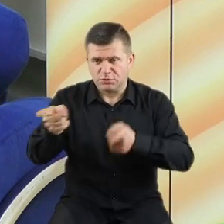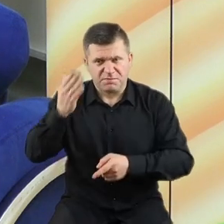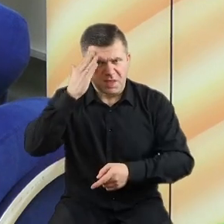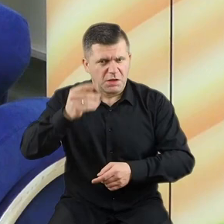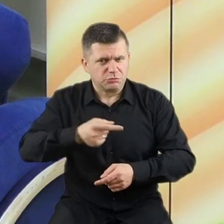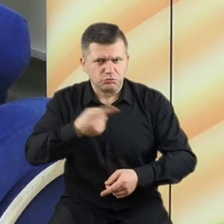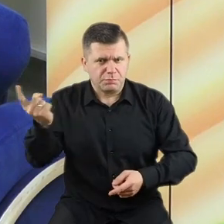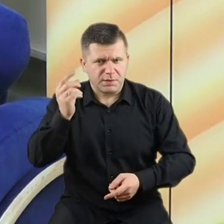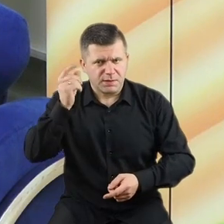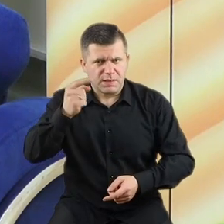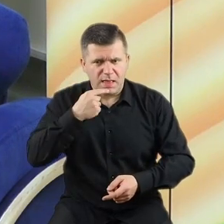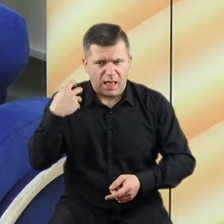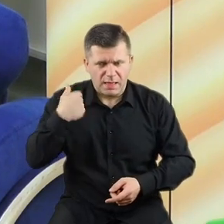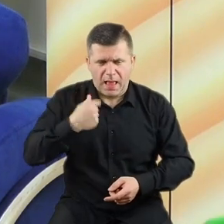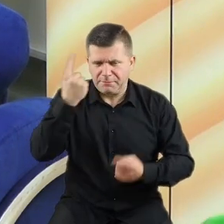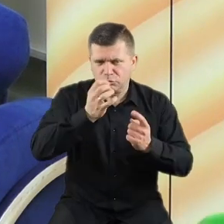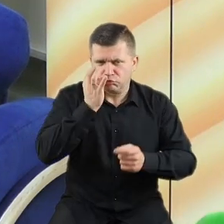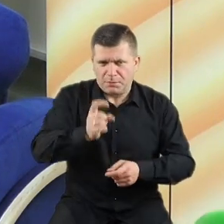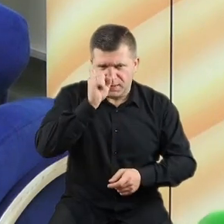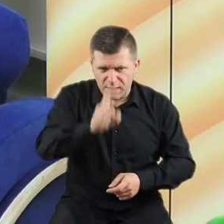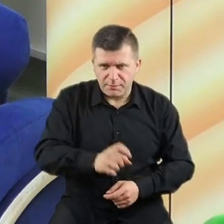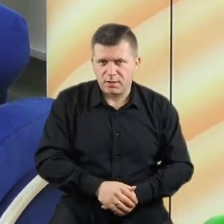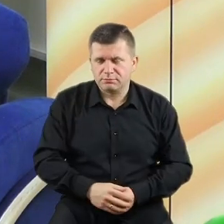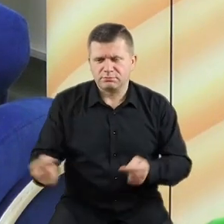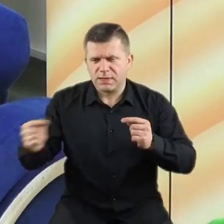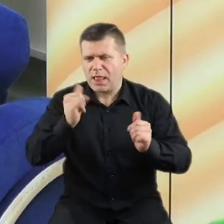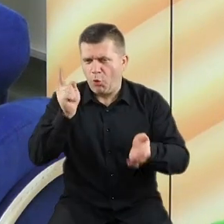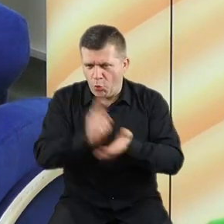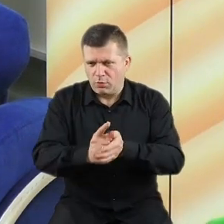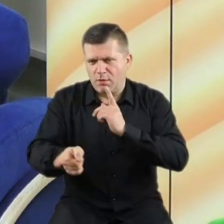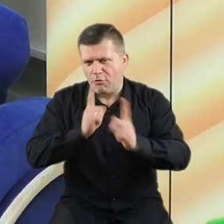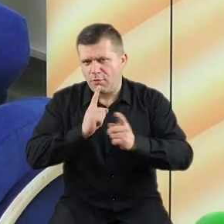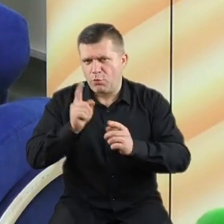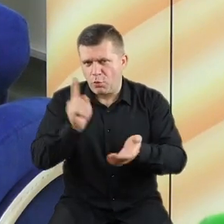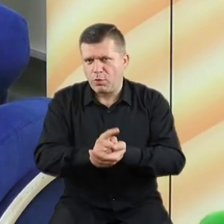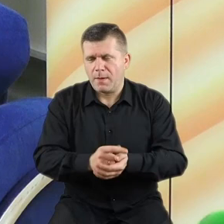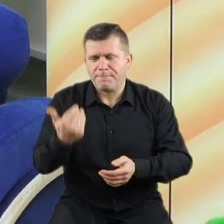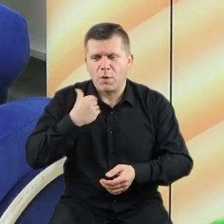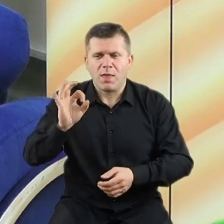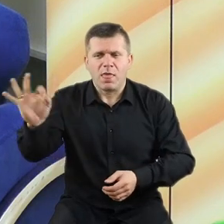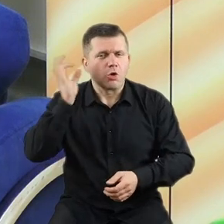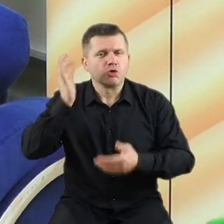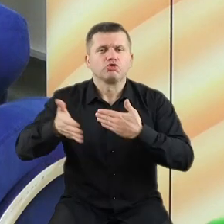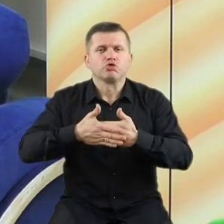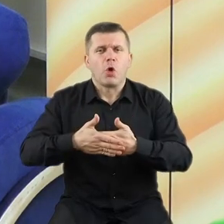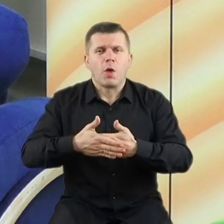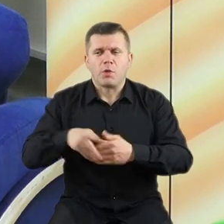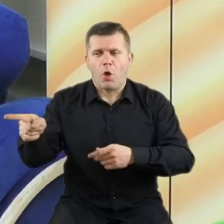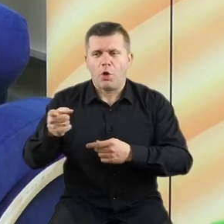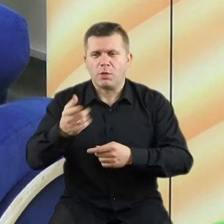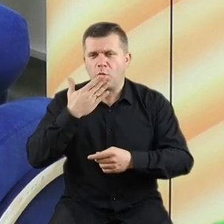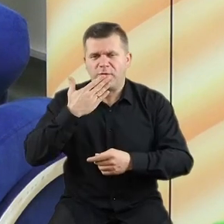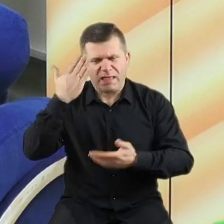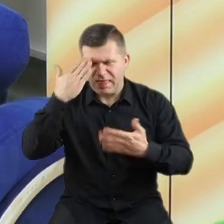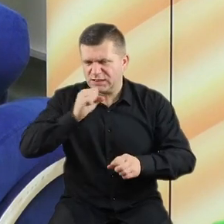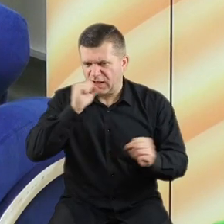świetnie angielski. Mnie się wydawało, że ja znam dobrze niemiecki. Jakoś się dogadaliśmy. Jeszcze była jego żona, która twierdziła, że nie